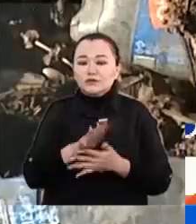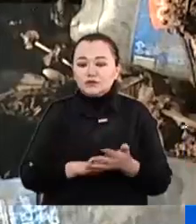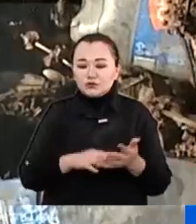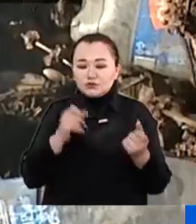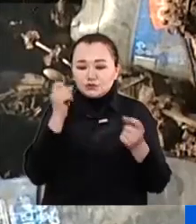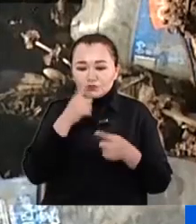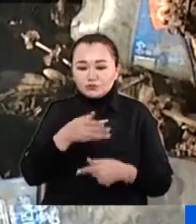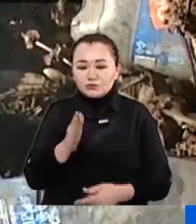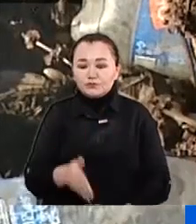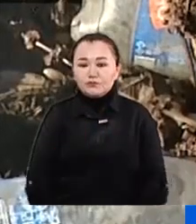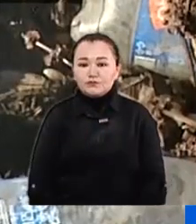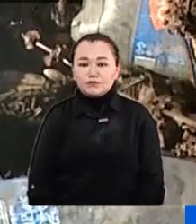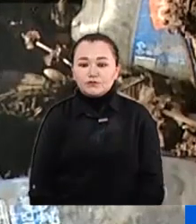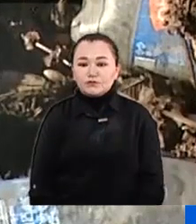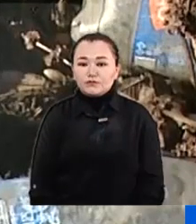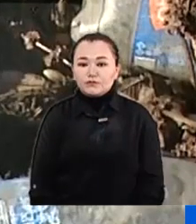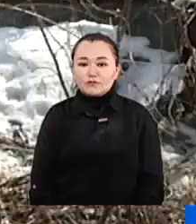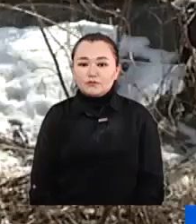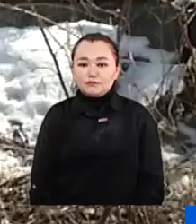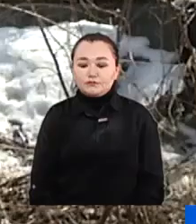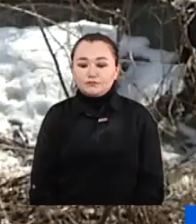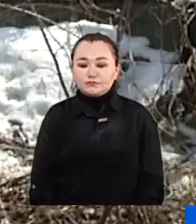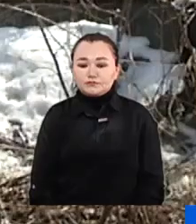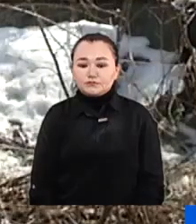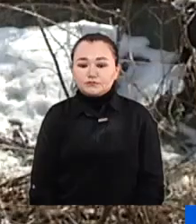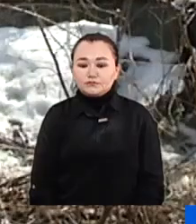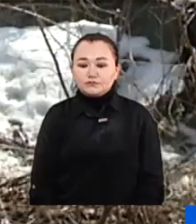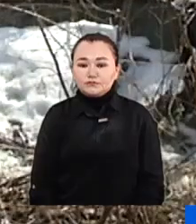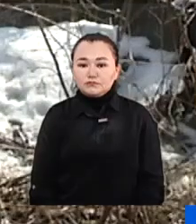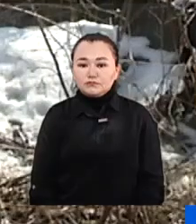белгілі болмақ. Бауыржан Жақсымбет, Думан Сүлеймен, Информбюро, Алматы.